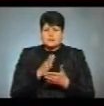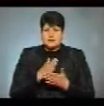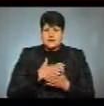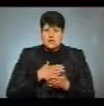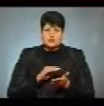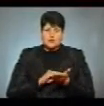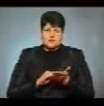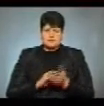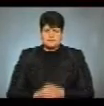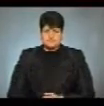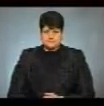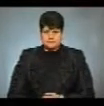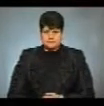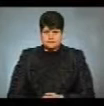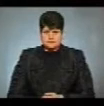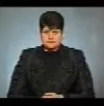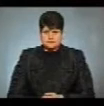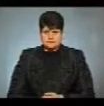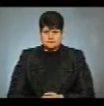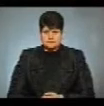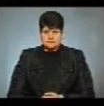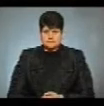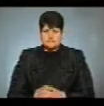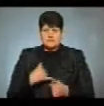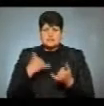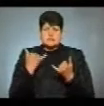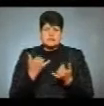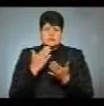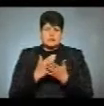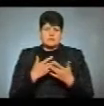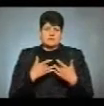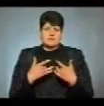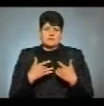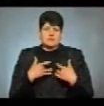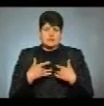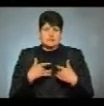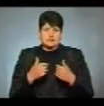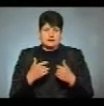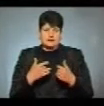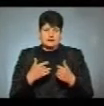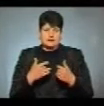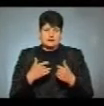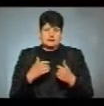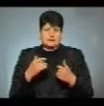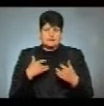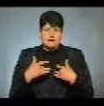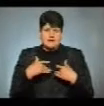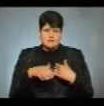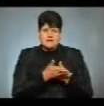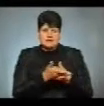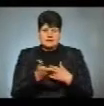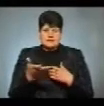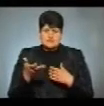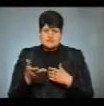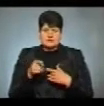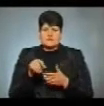кореспондент Богдан Буденчук. Ми знаходимося в Тернопільському драмтеатрі. За моєю спиною головна сцена.